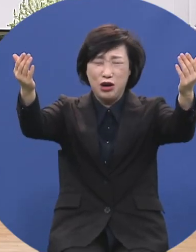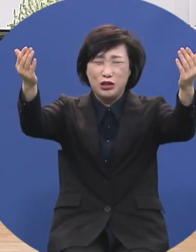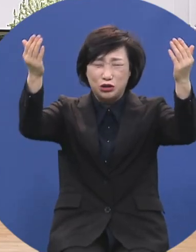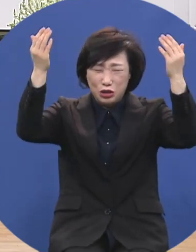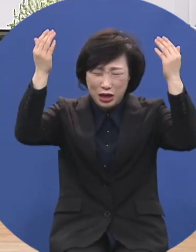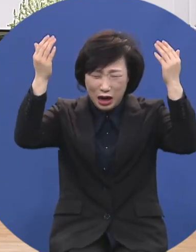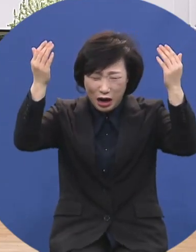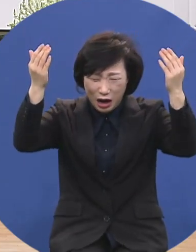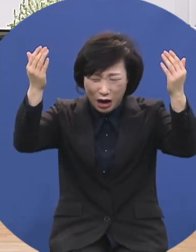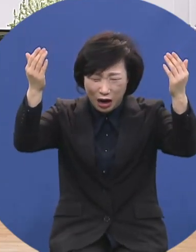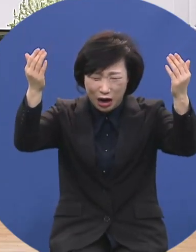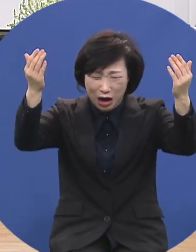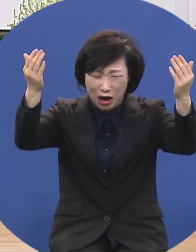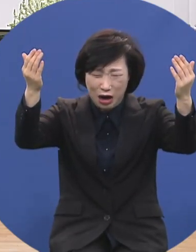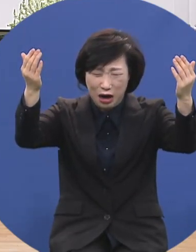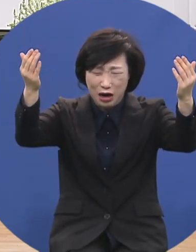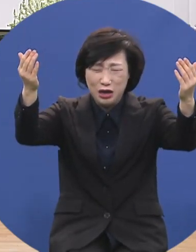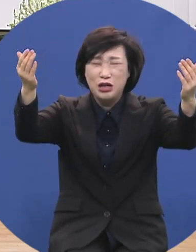주여,